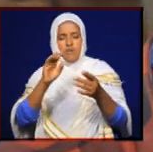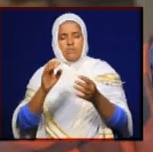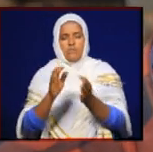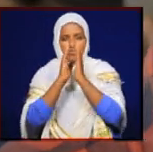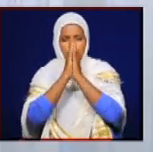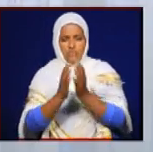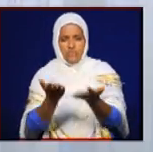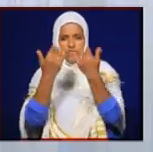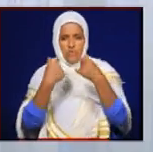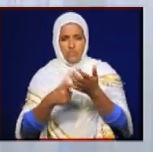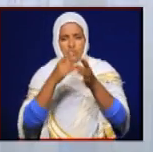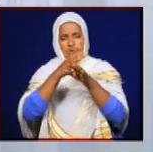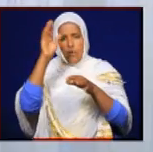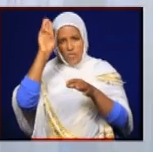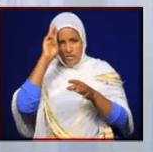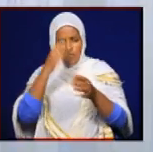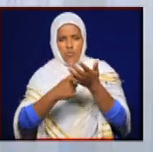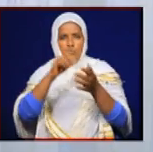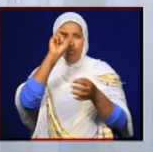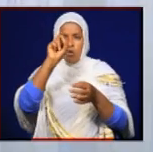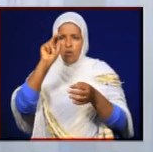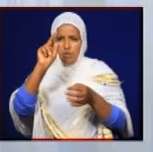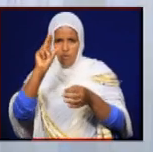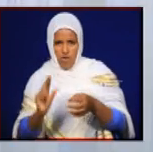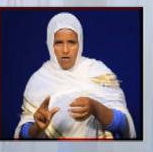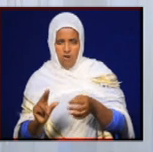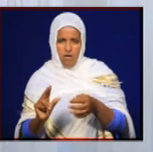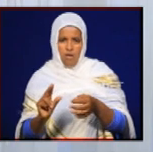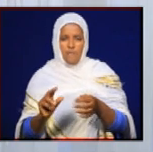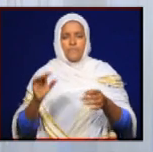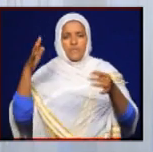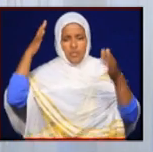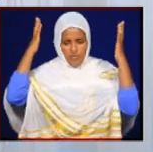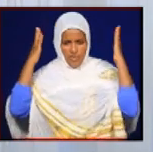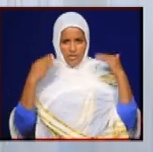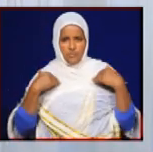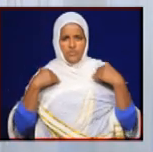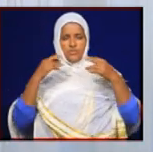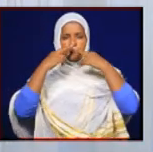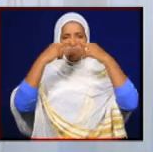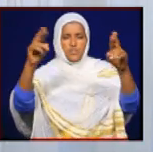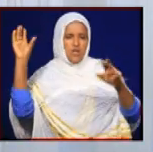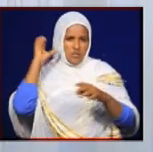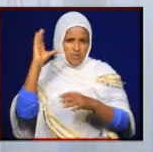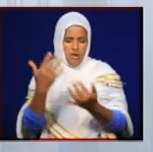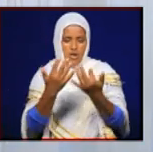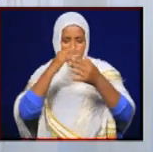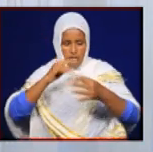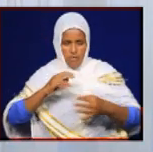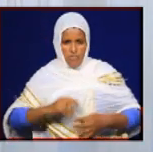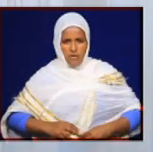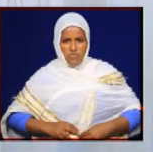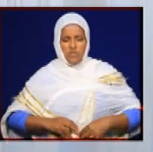በጸሎት ትርፋቱ መጠለያ አምባ አባ ሳሙኤል ዘዋልድባ በግብጽን ይሳ ምስራይ ተሰማ